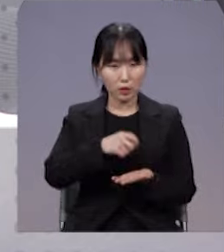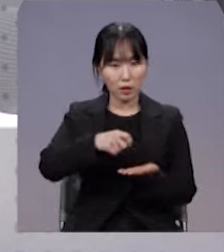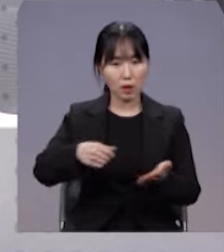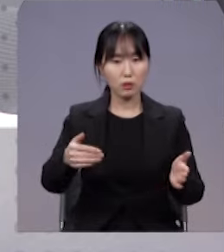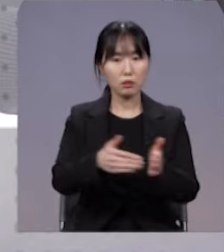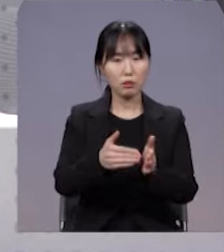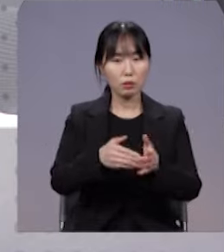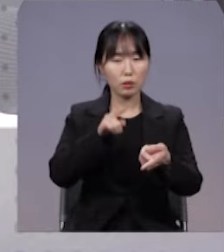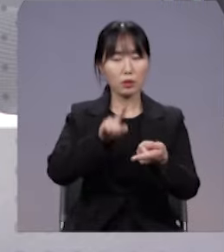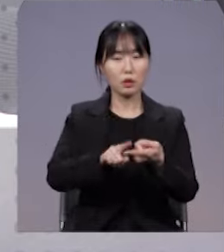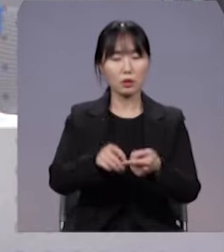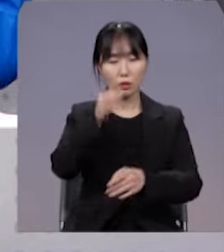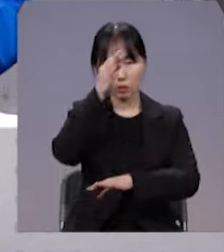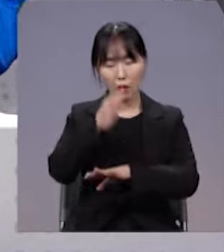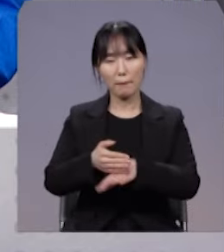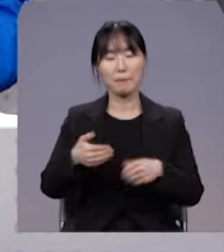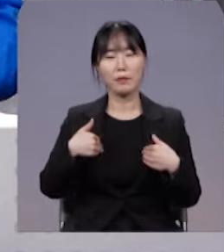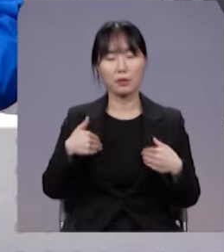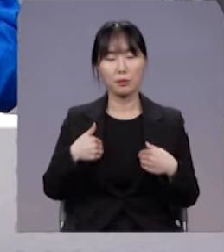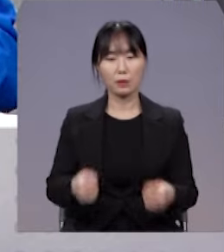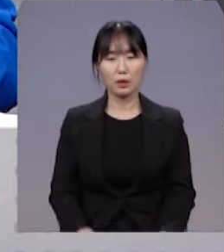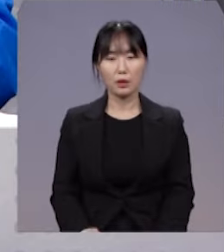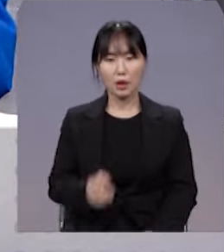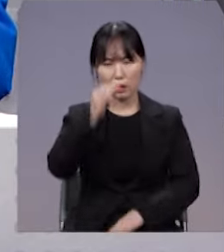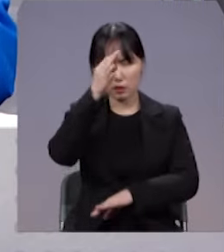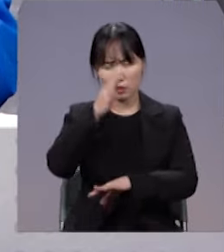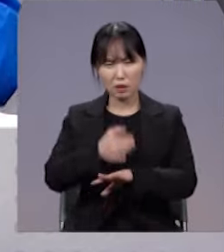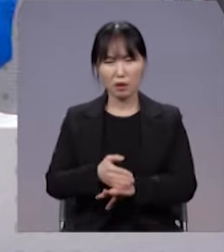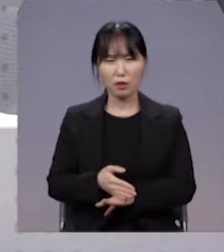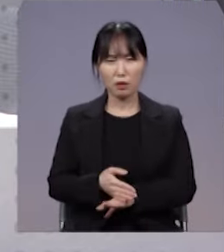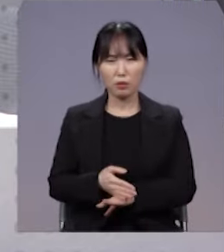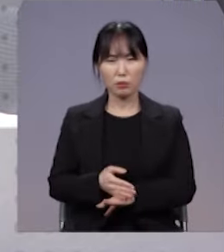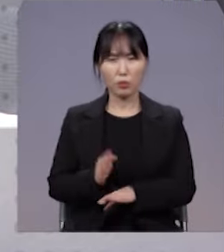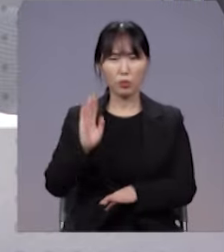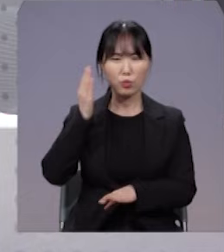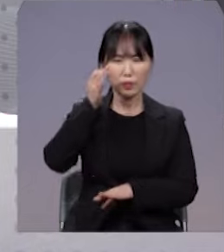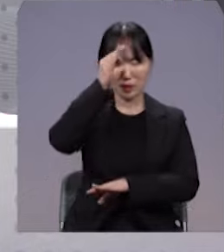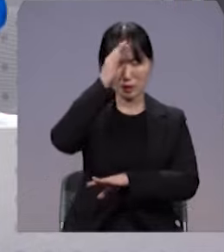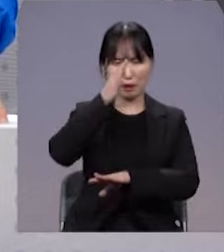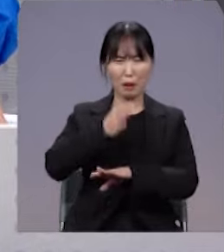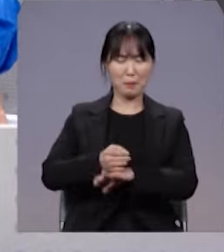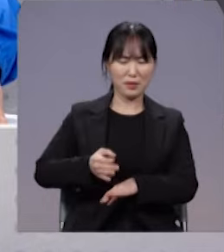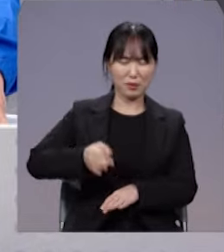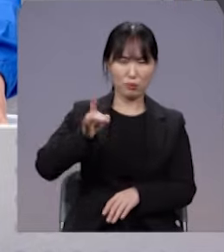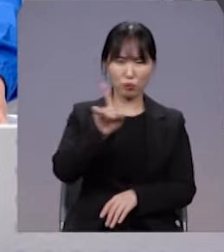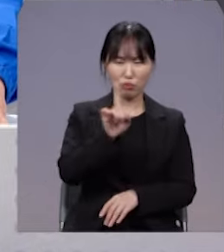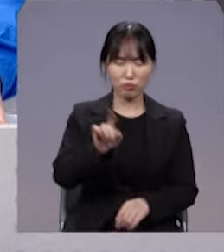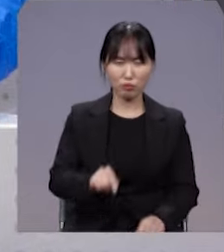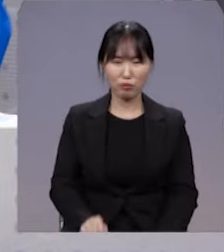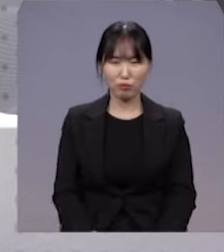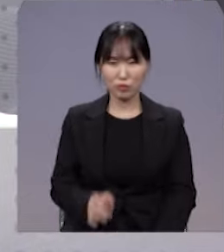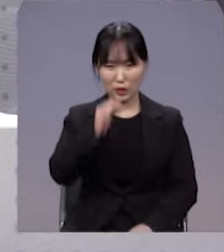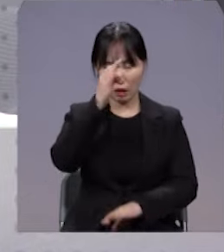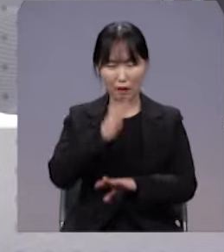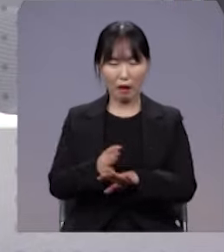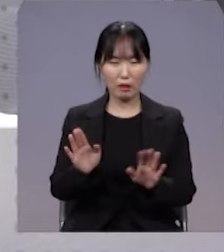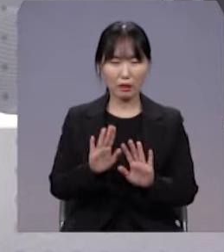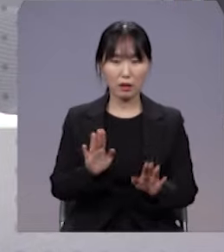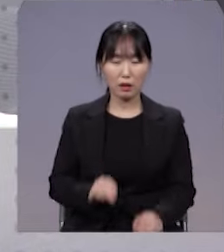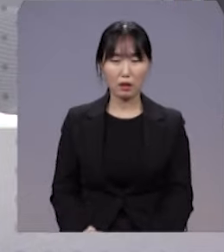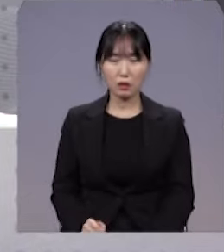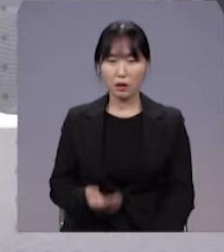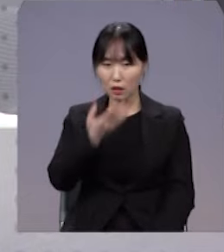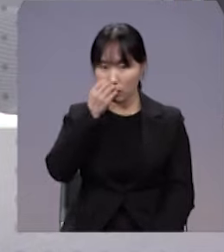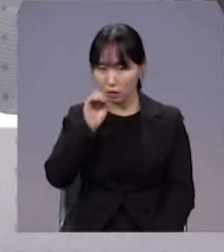그것도 사과하십시오네 1번 답해 주십시 사과는 요즘에 사이 비슷 무슨 사니까 소각장이